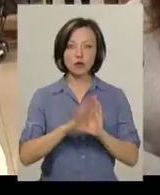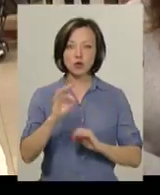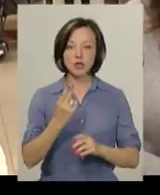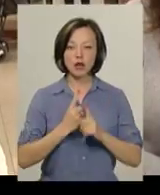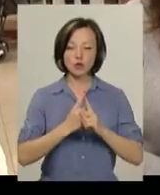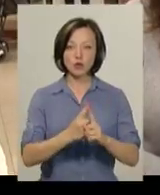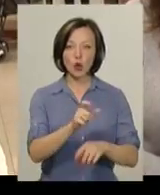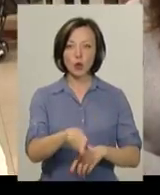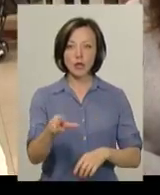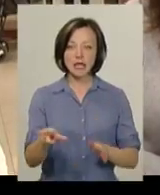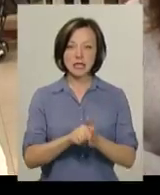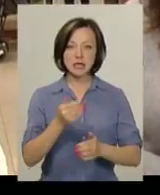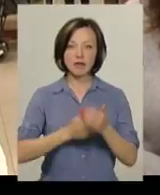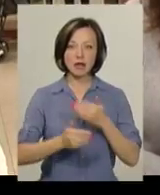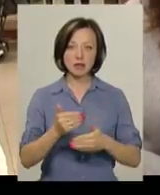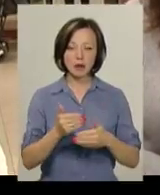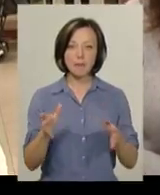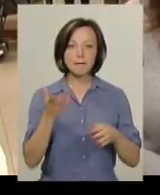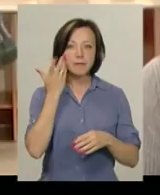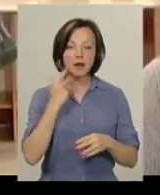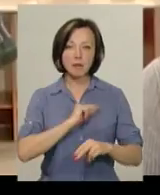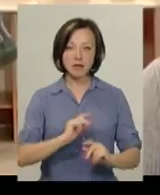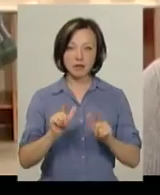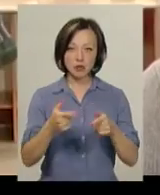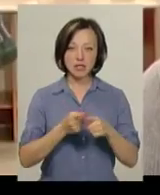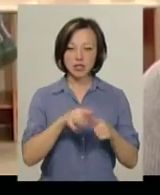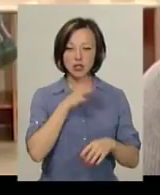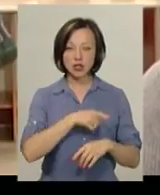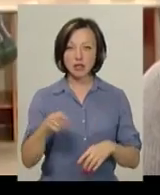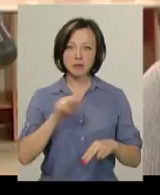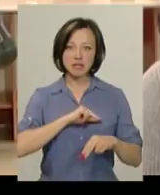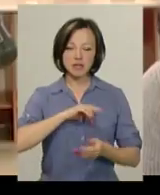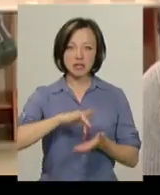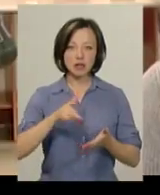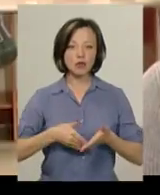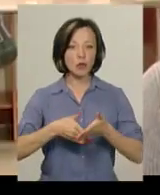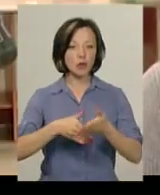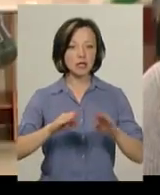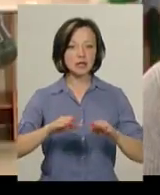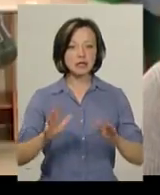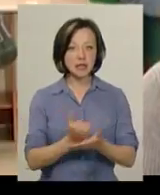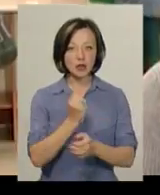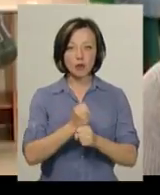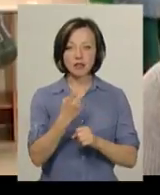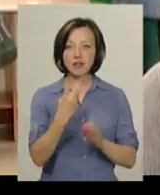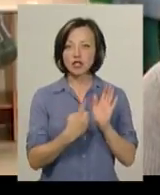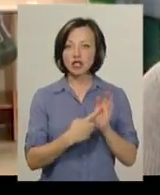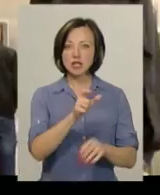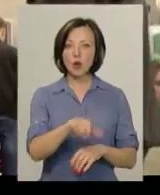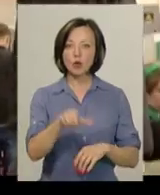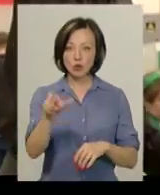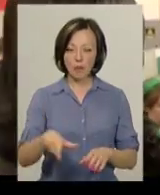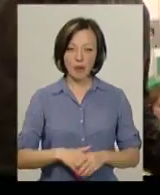соціального супроводу людей з інвалідністю при працевлаштуванні. За цей час працівники центру допомогли знайти роботу 26